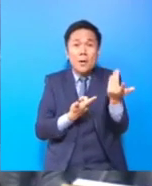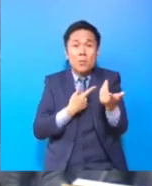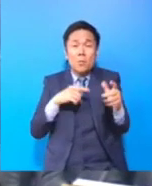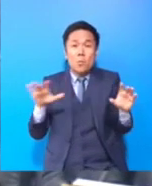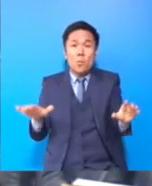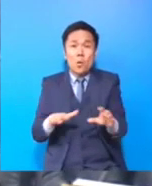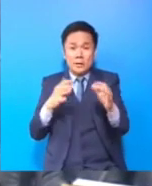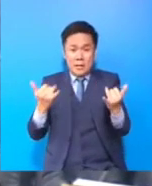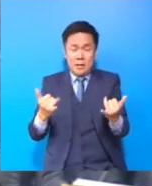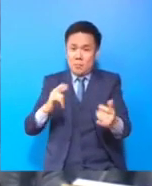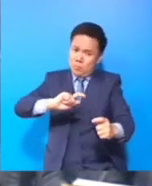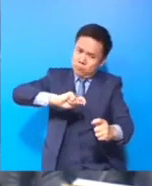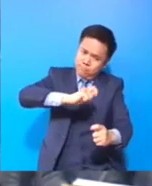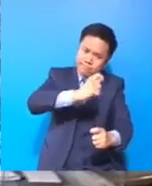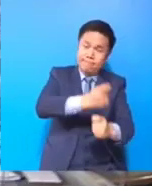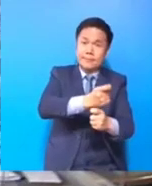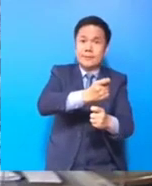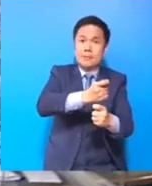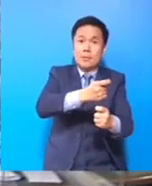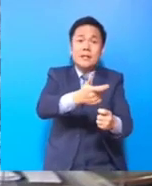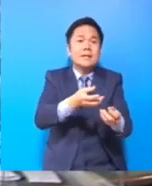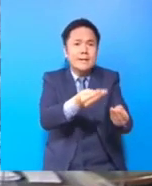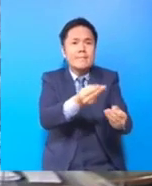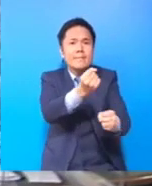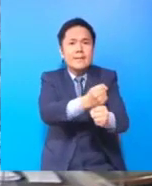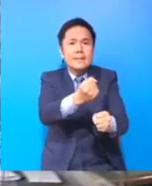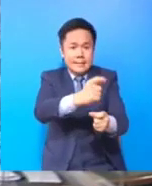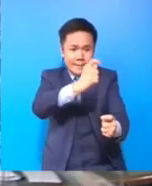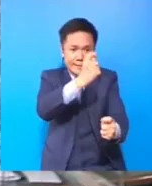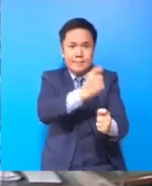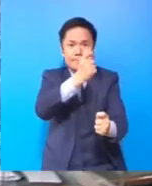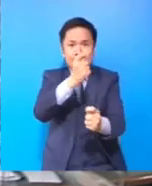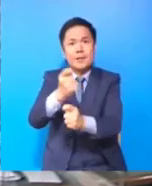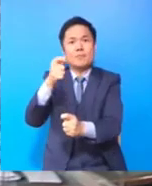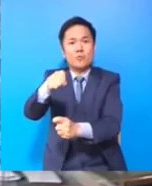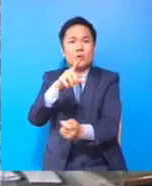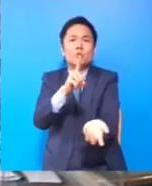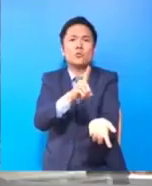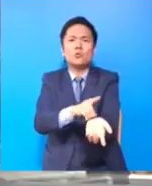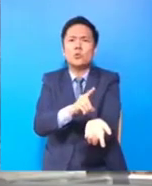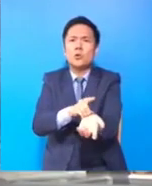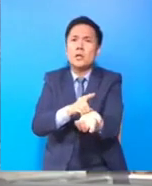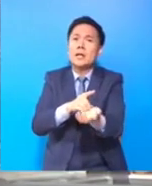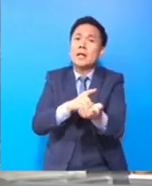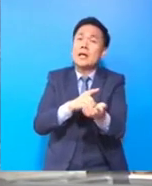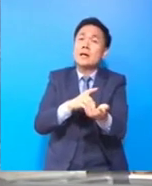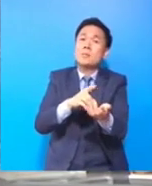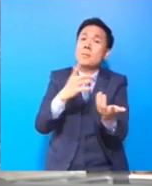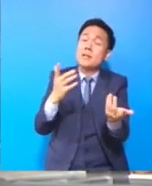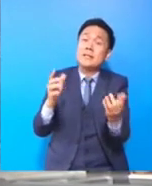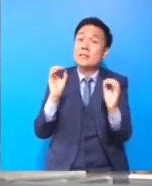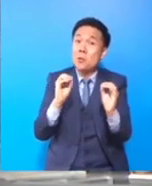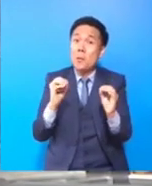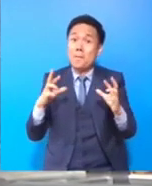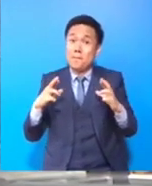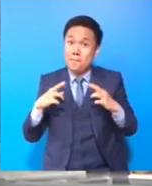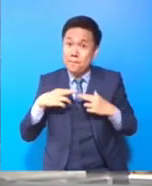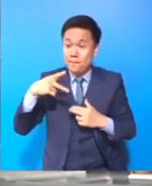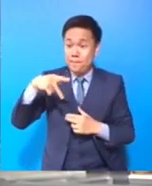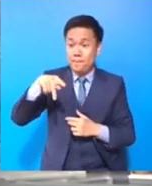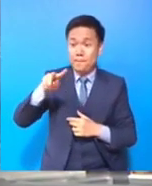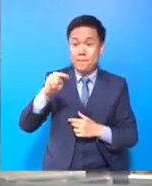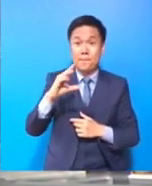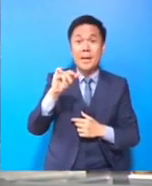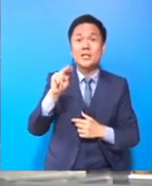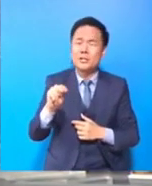dengan menjadikan Jawa tetap dengan mewujudkan Jawa tetap atau sekurang-kurangnya pun Jawa tetap tidak beresin karena saya dipahamkan sudah ada